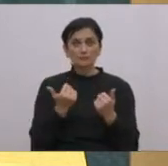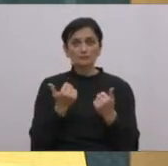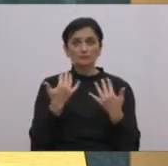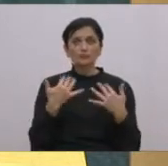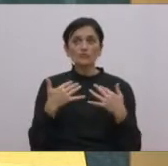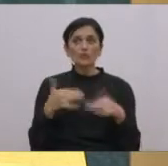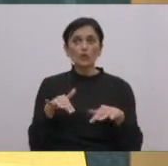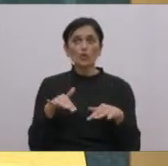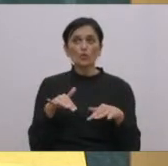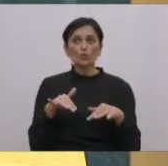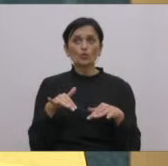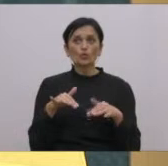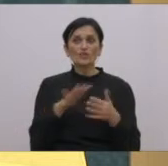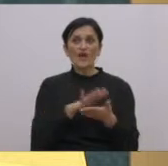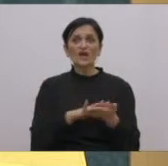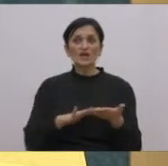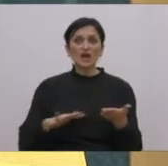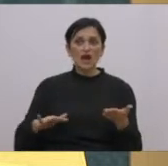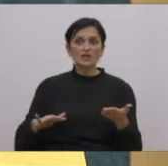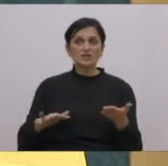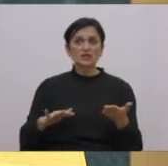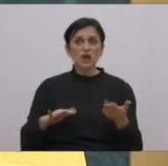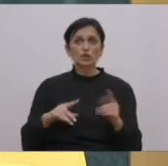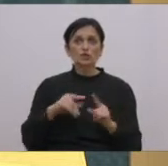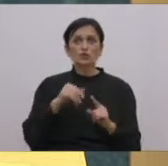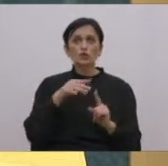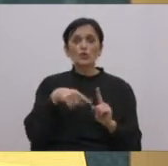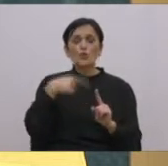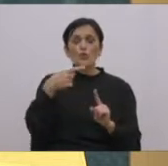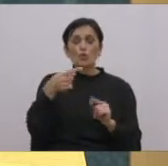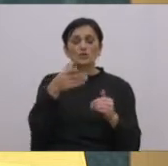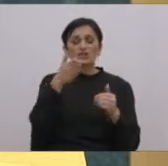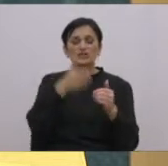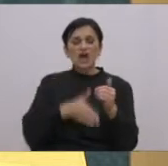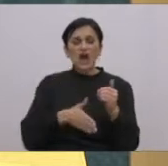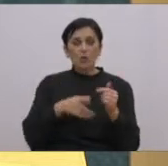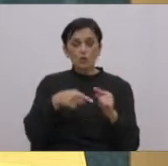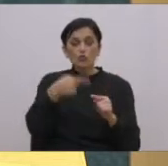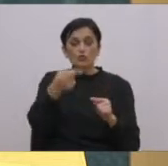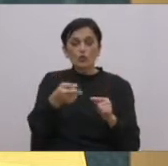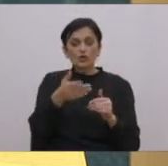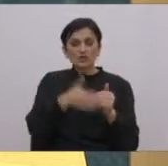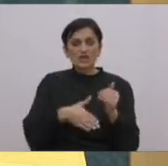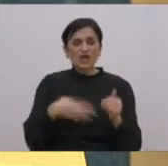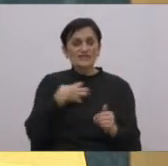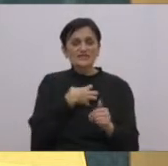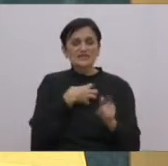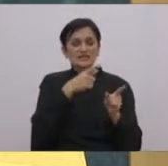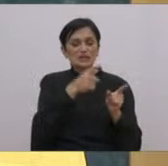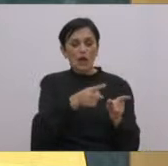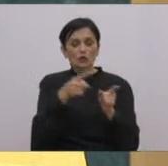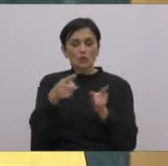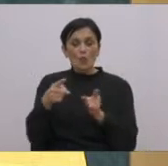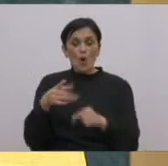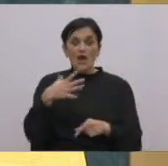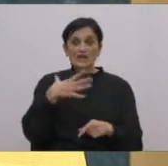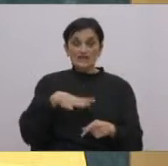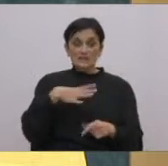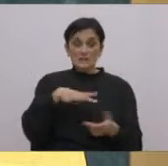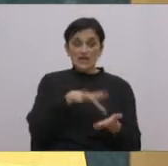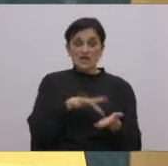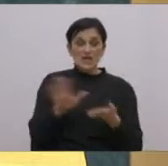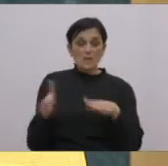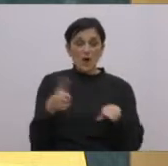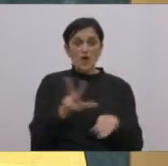უკვე გაგრძელდება, ბუნებრივია, მომდევნო წელს დასრულდება ყველა ძირითადი მონაკვეთი, იმ დაგვარად, რომ თბილისიდან ბათუმამდე უკვე ჩვენ